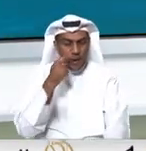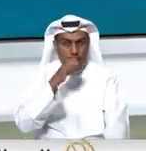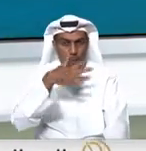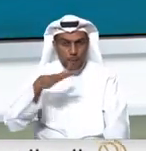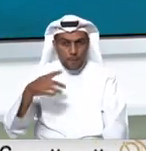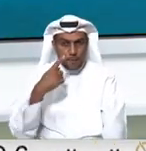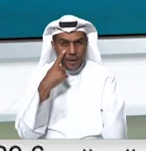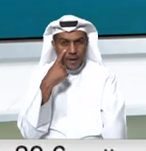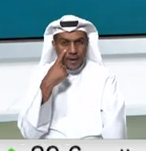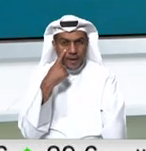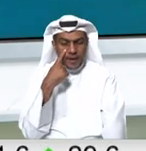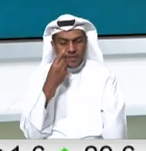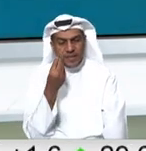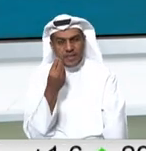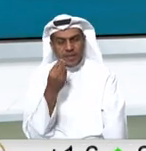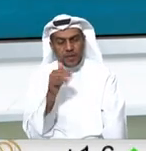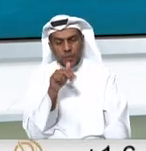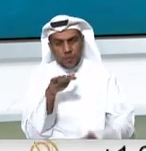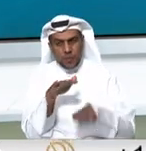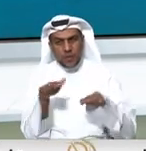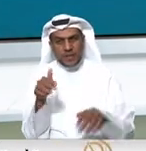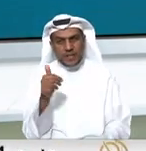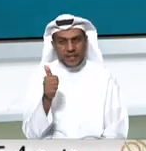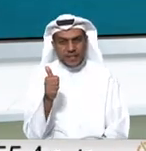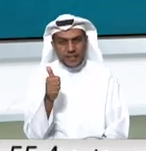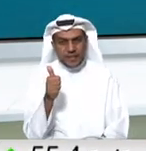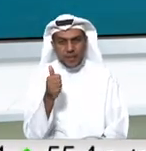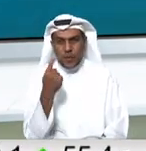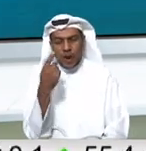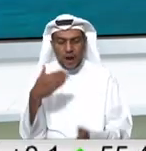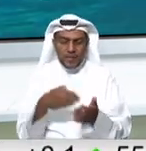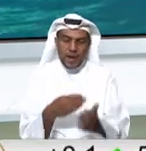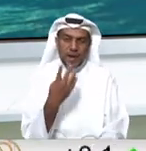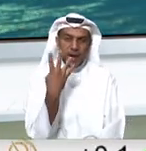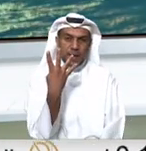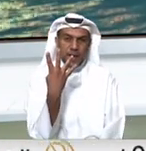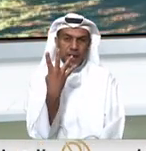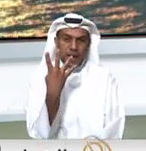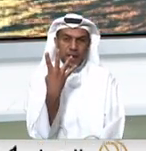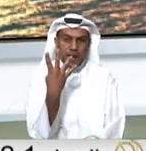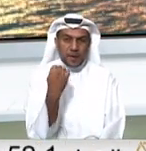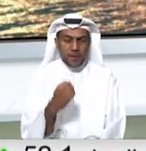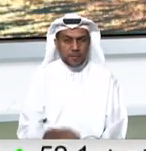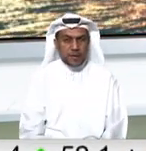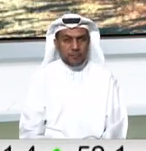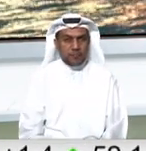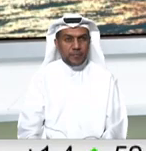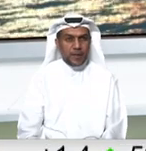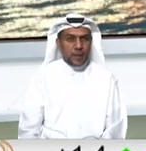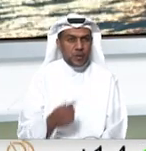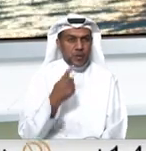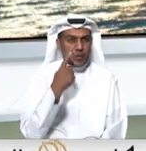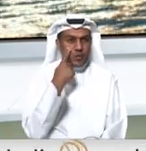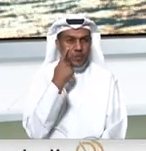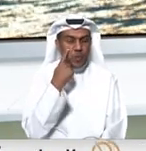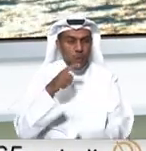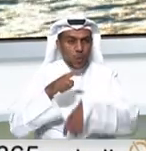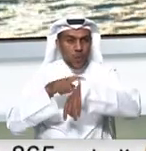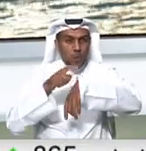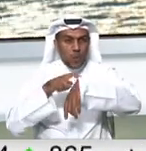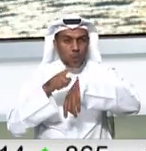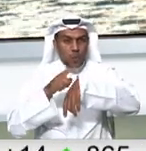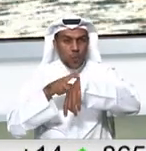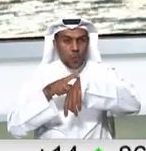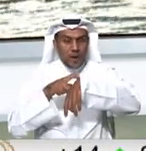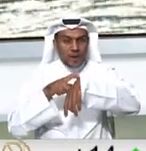حاله البحر خفيفه لا معتدل موج وارتفاع الموج من واحد الى اربعه اقدام مواقيت على حسب توقيت المحله مدينه